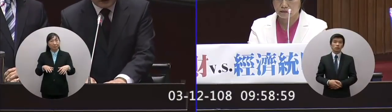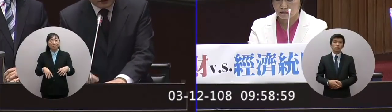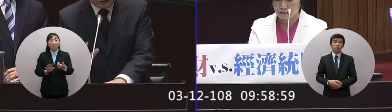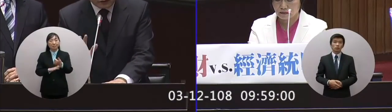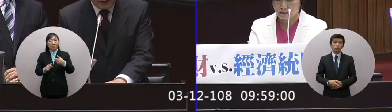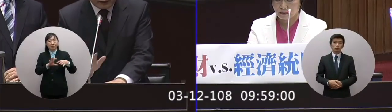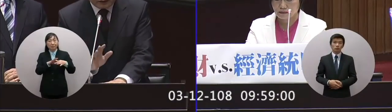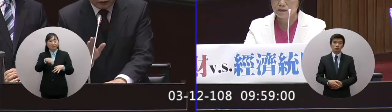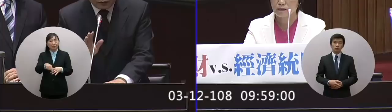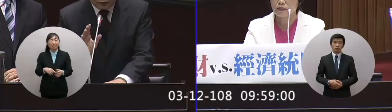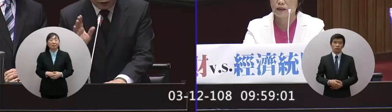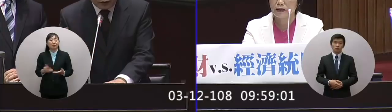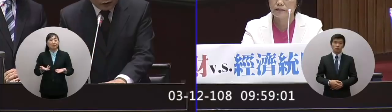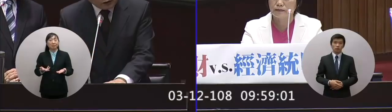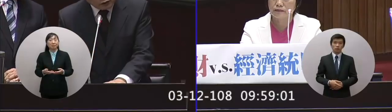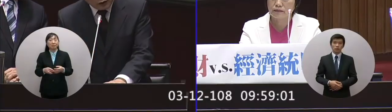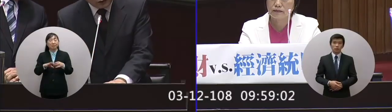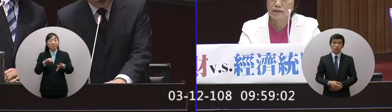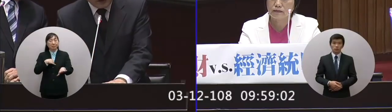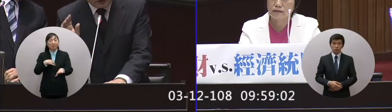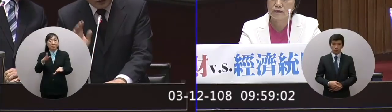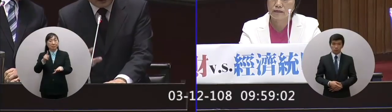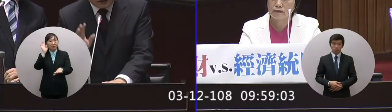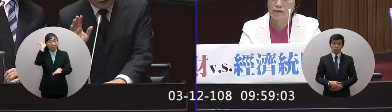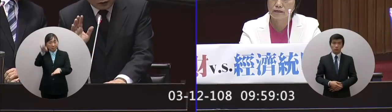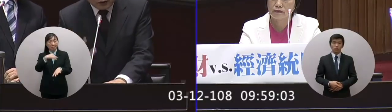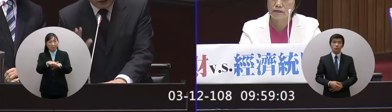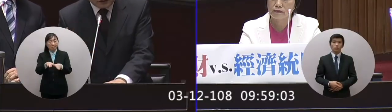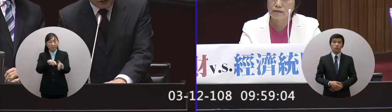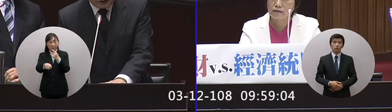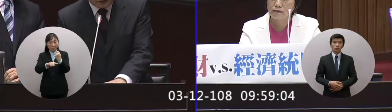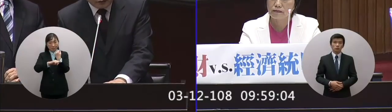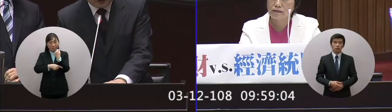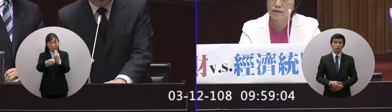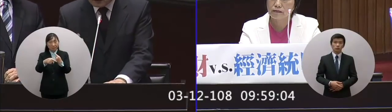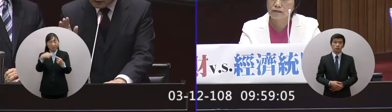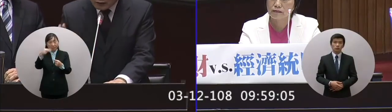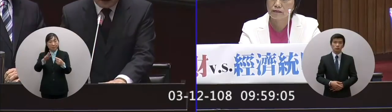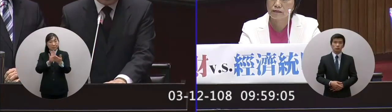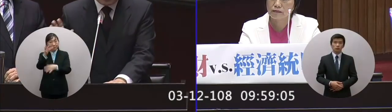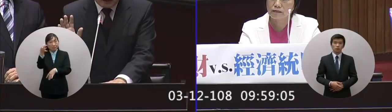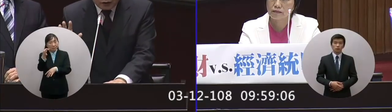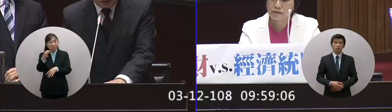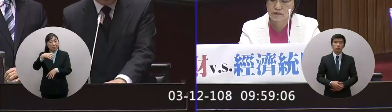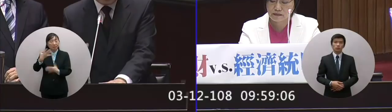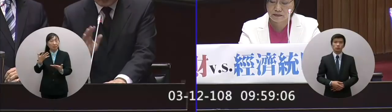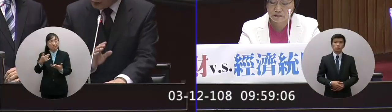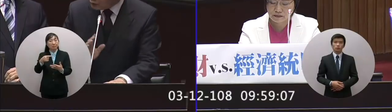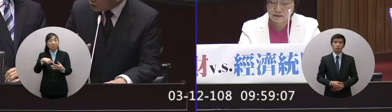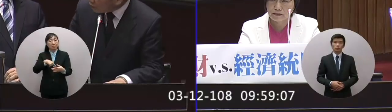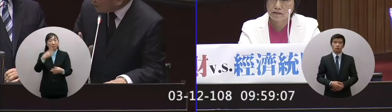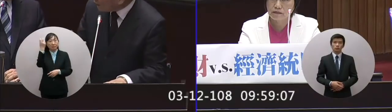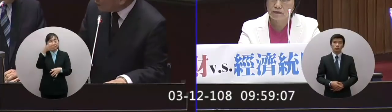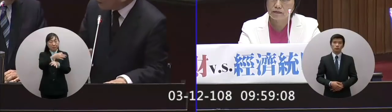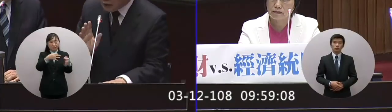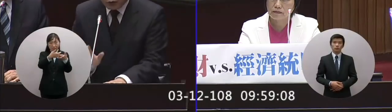心了，啊。事实上，这个未来，这个我们除了建造专户以外，那未来这个资金的去向的部分，我想经济部跟金管会这